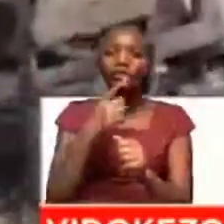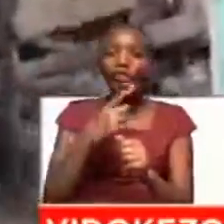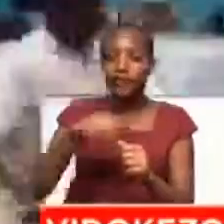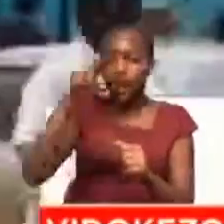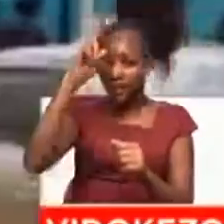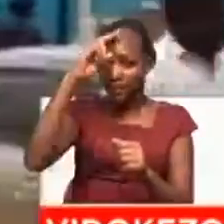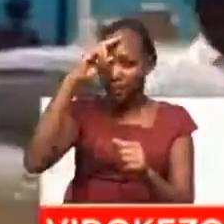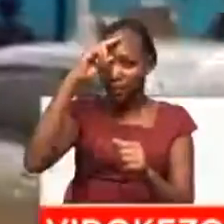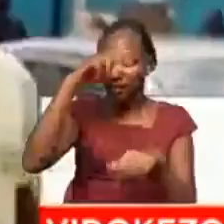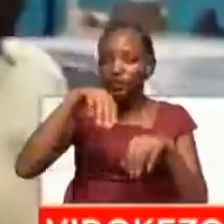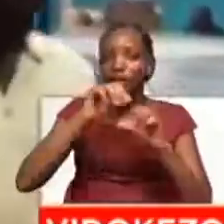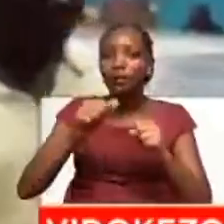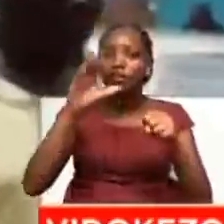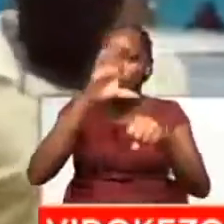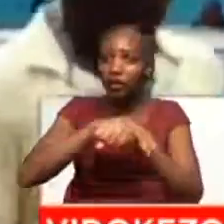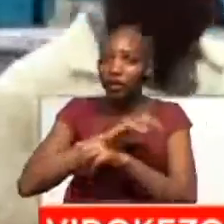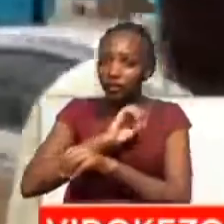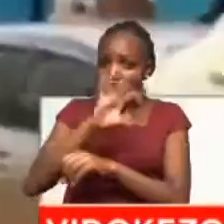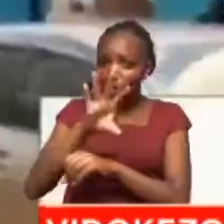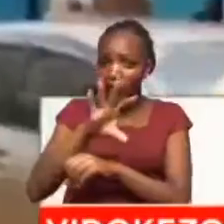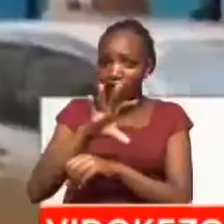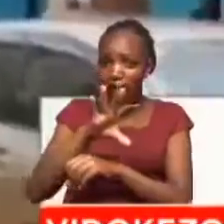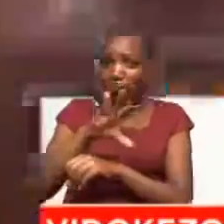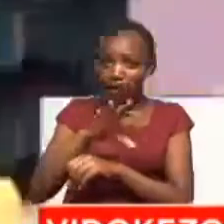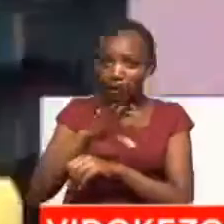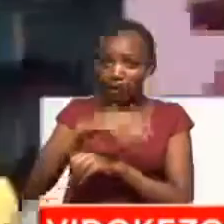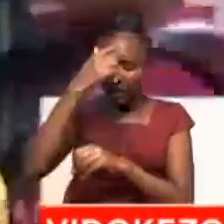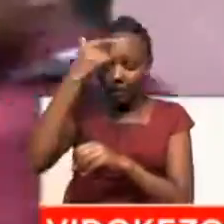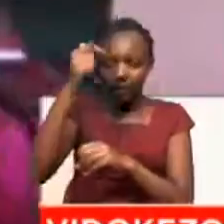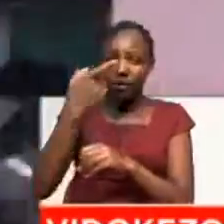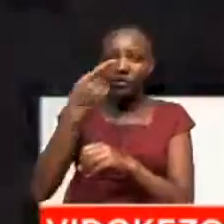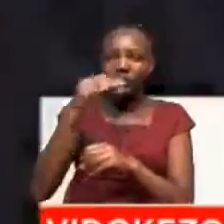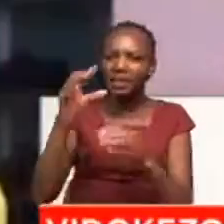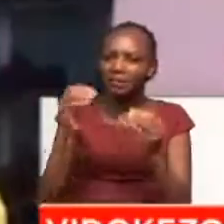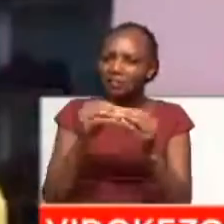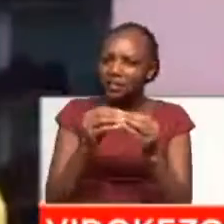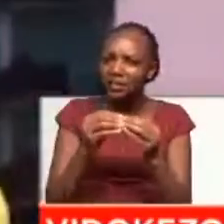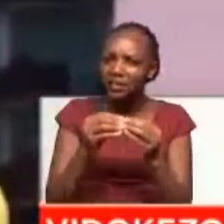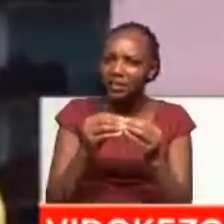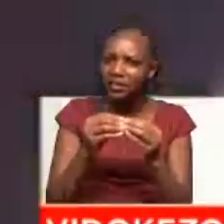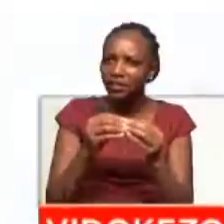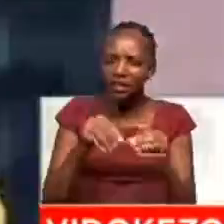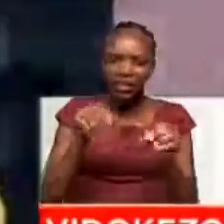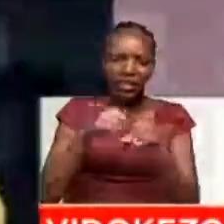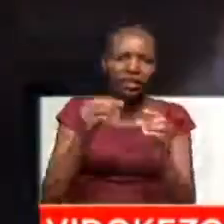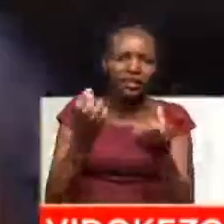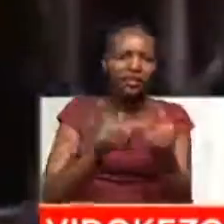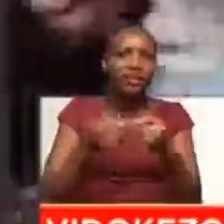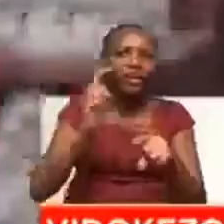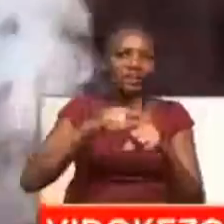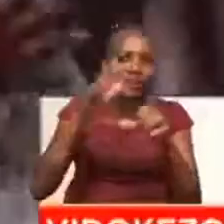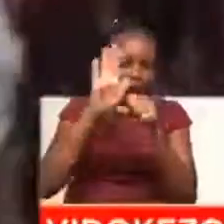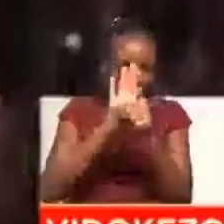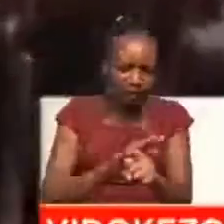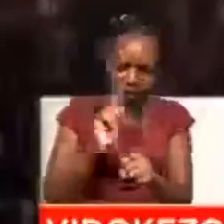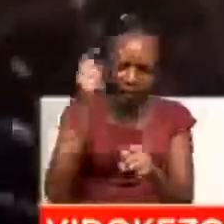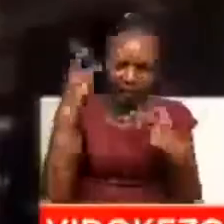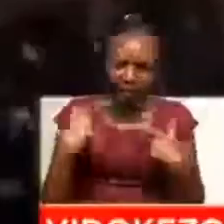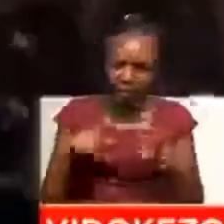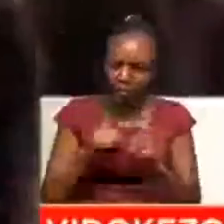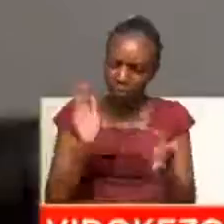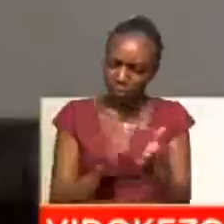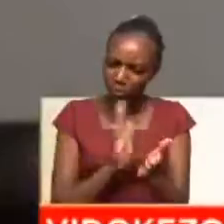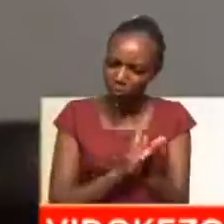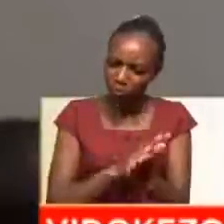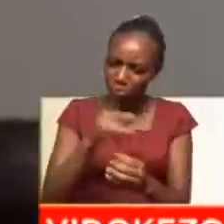hatari ya kuambukizwa ugonjwa huu kwa jinsi wanavyobanana kwenye gari kila jioni waendapo kuwadhulumu wa Kenya wakiwaharakisha kwenda